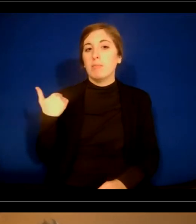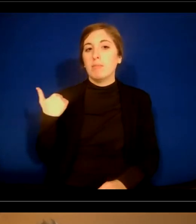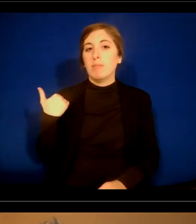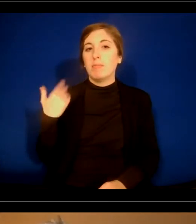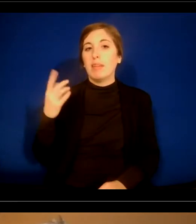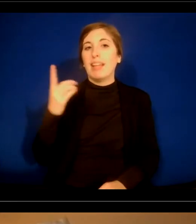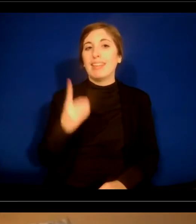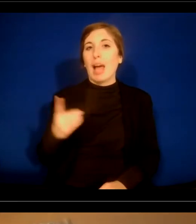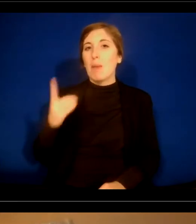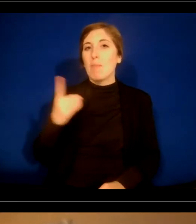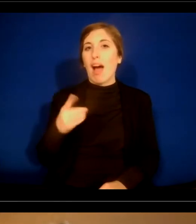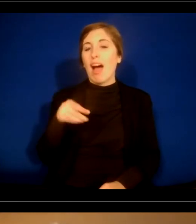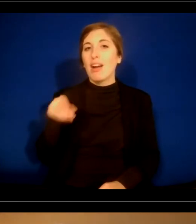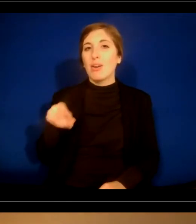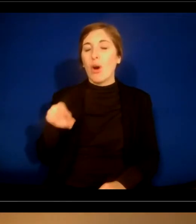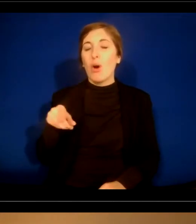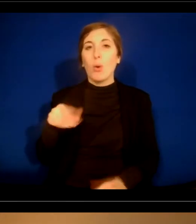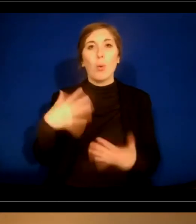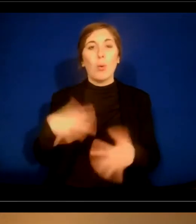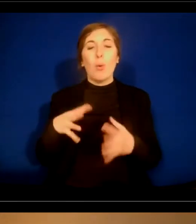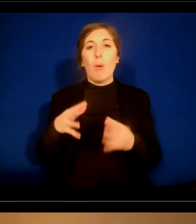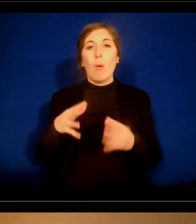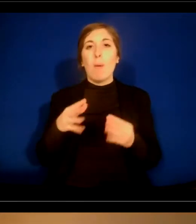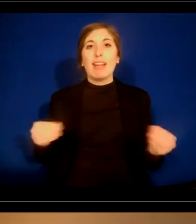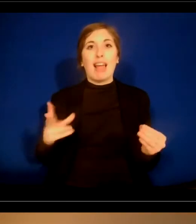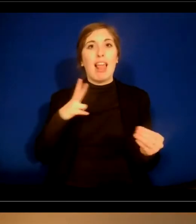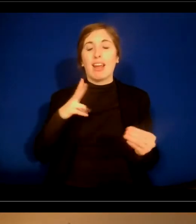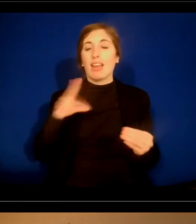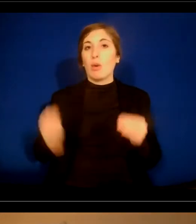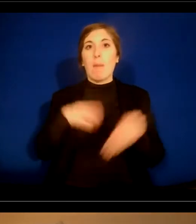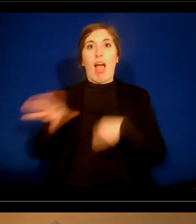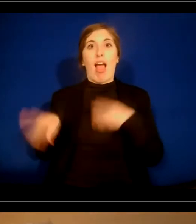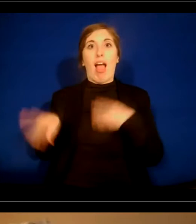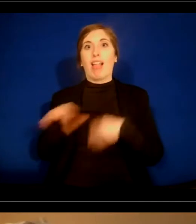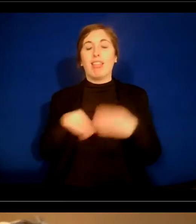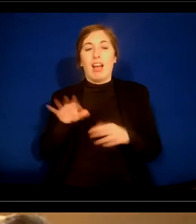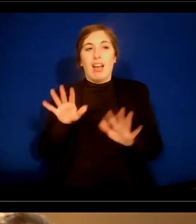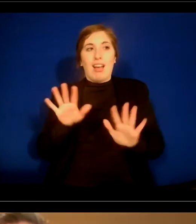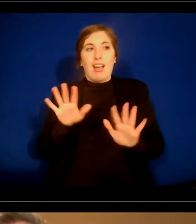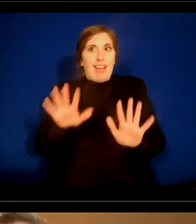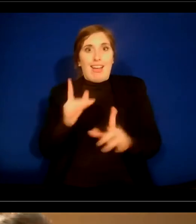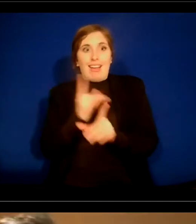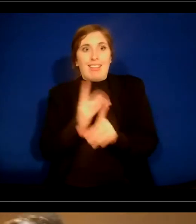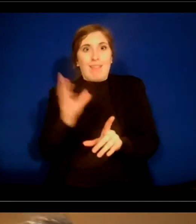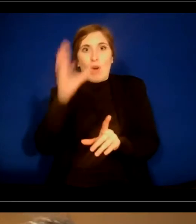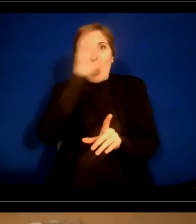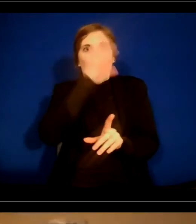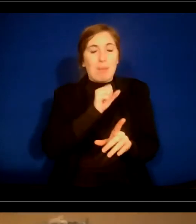inviando un sacco di materiale, ora devo cercare di capire se riesco a rendere qualcosa